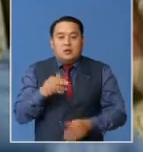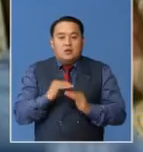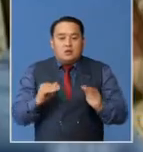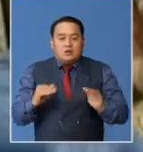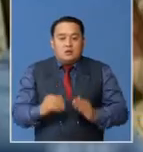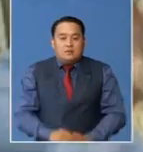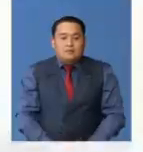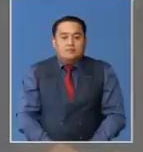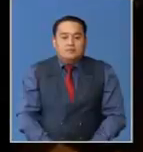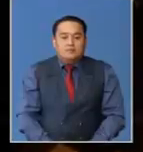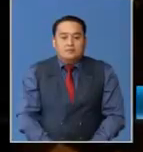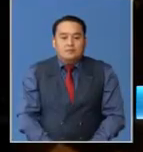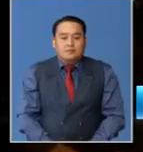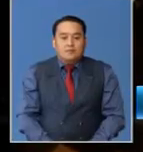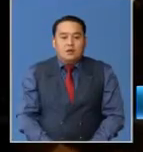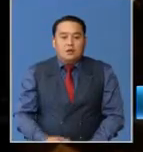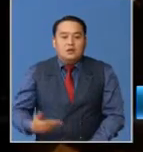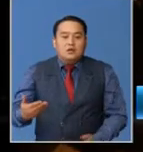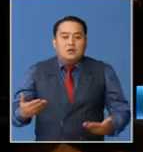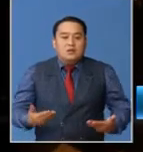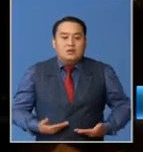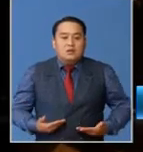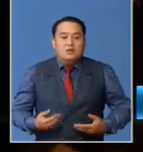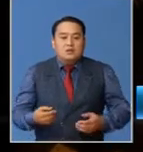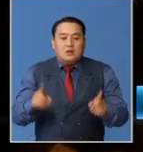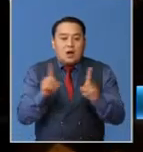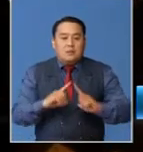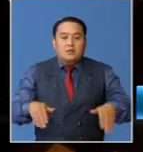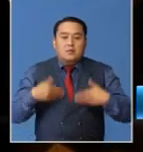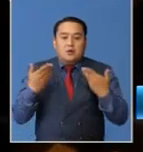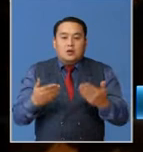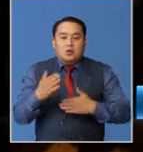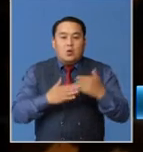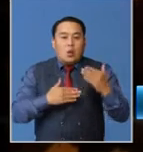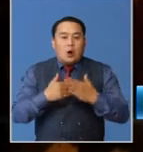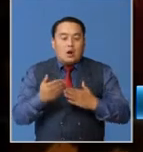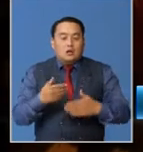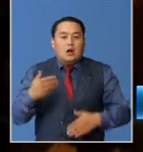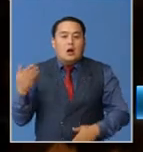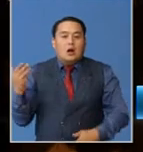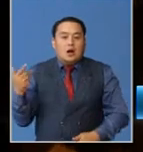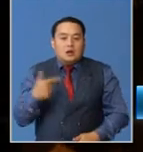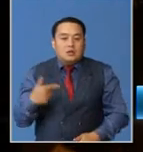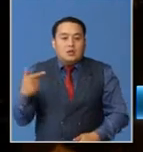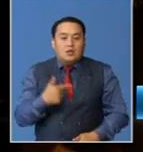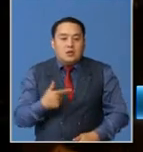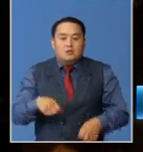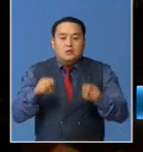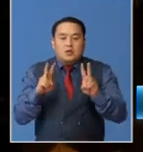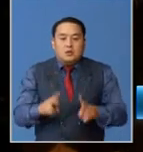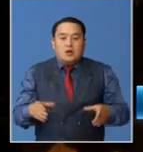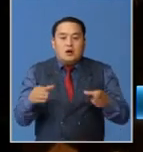детей. Житель Атырау заплатит штраф за необычное предложение руки и сердца. Как сообщили в пресс-службе